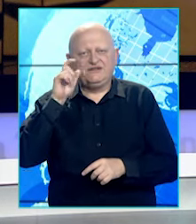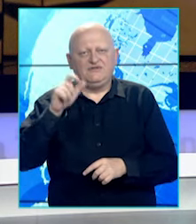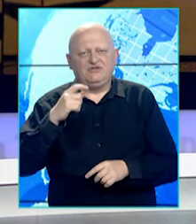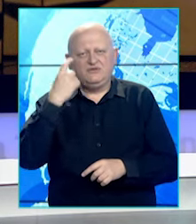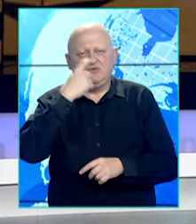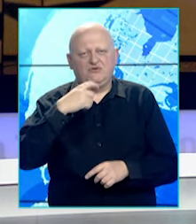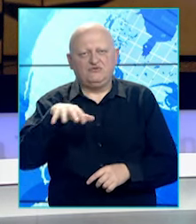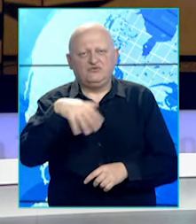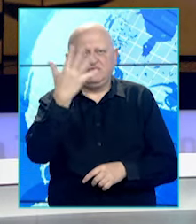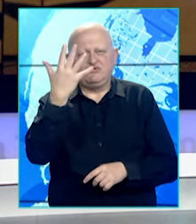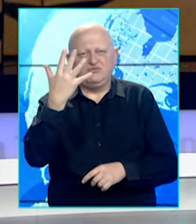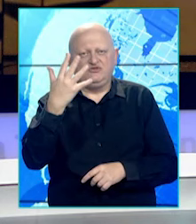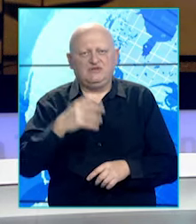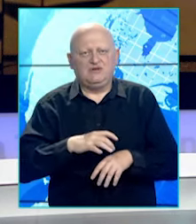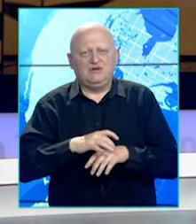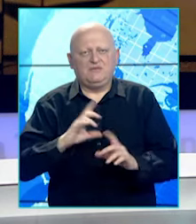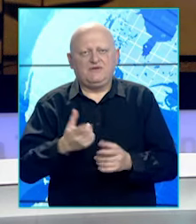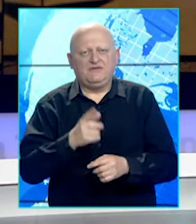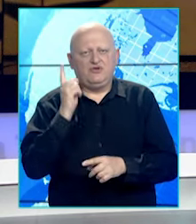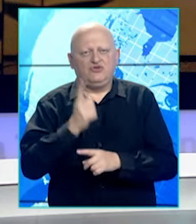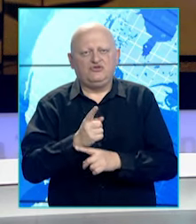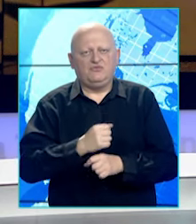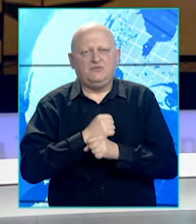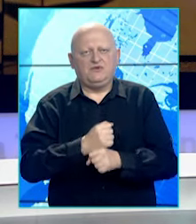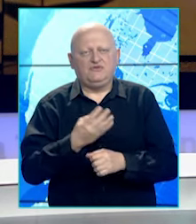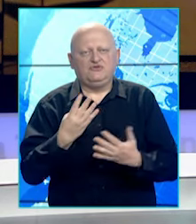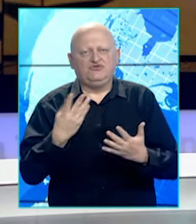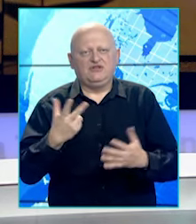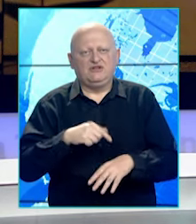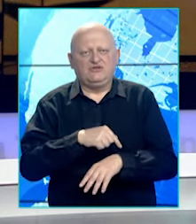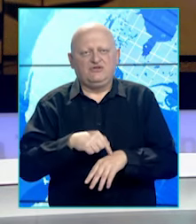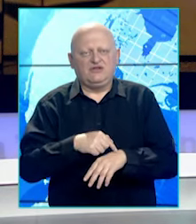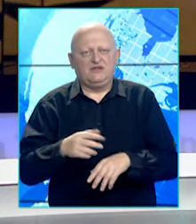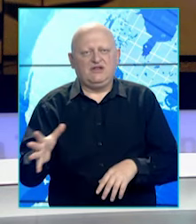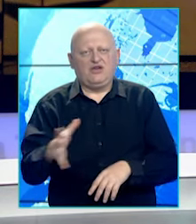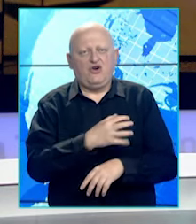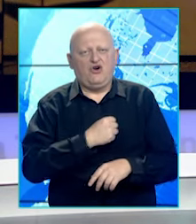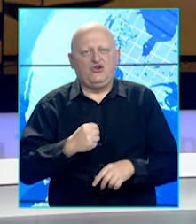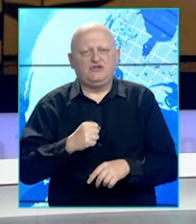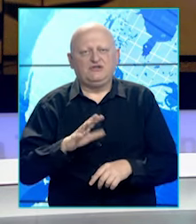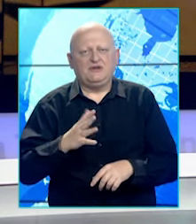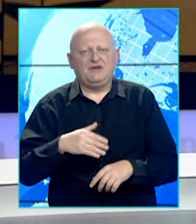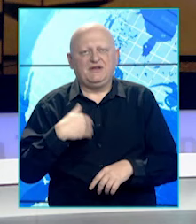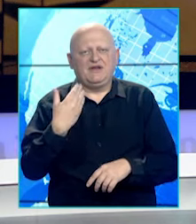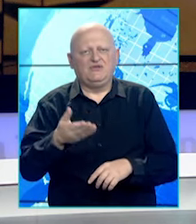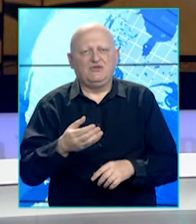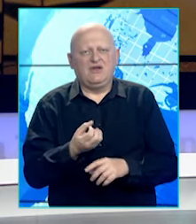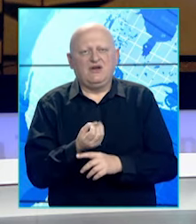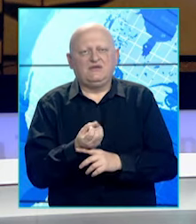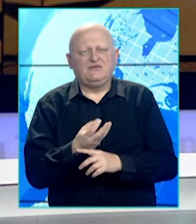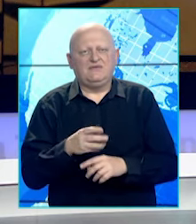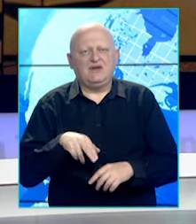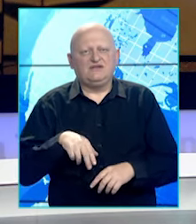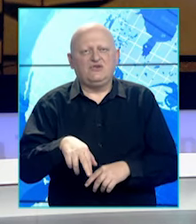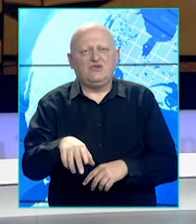Otac djevojčice je među pet osumnjičenih. Priveden je i određen mu je pritvor od 48 sati. Otmičarima je navodno